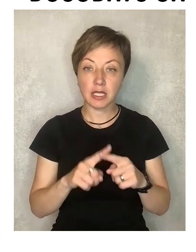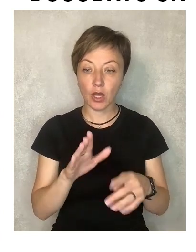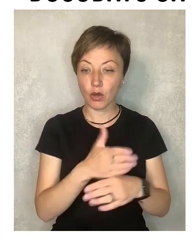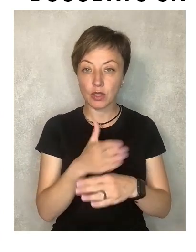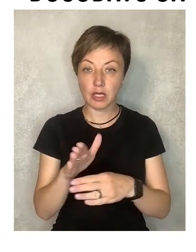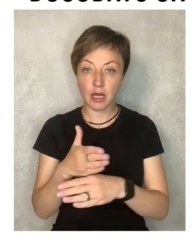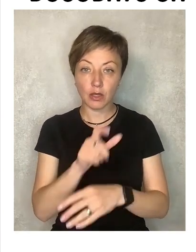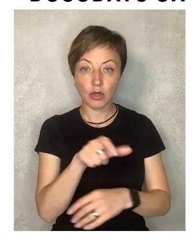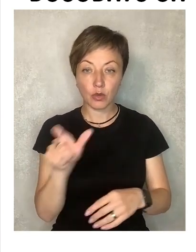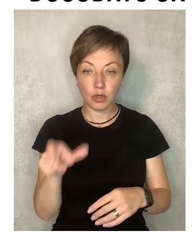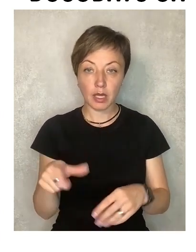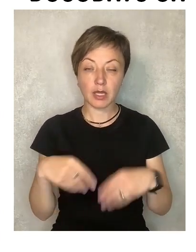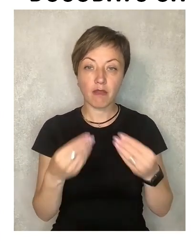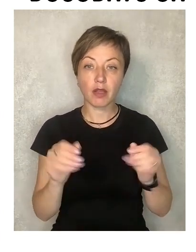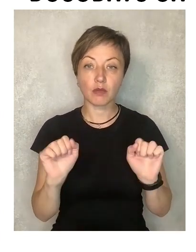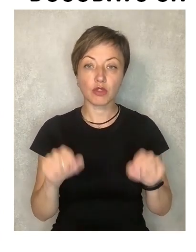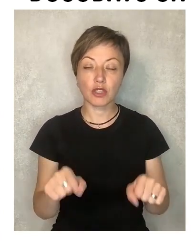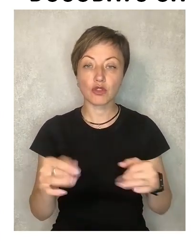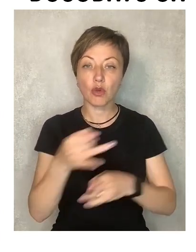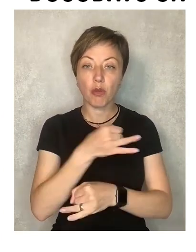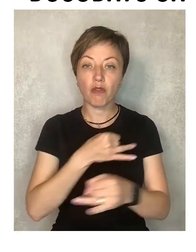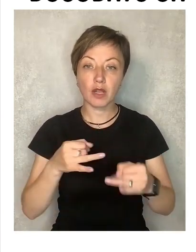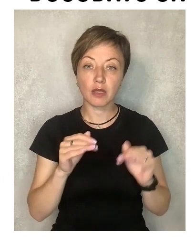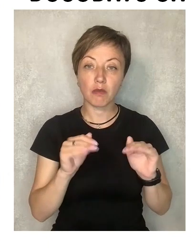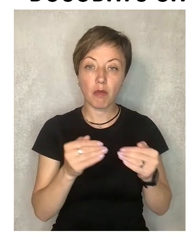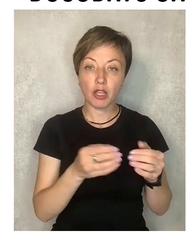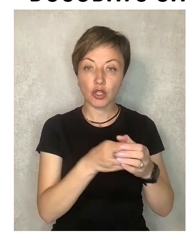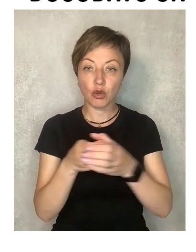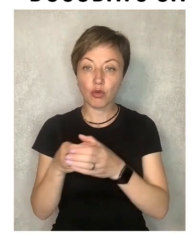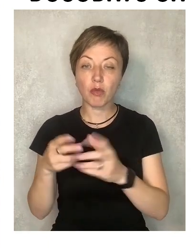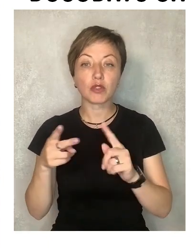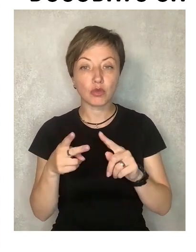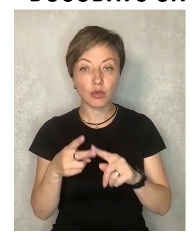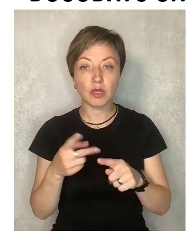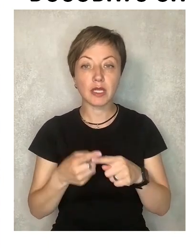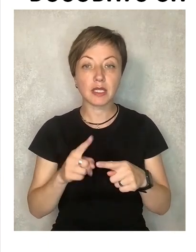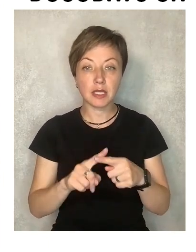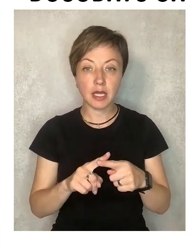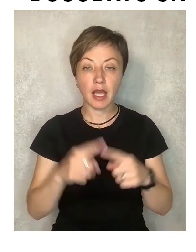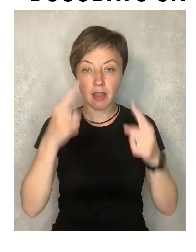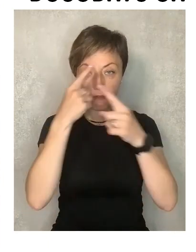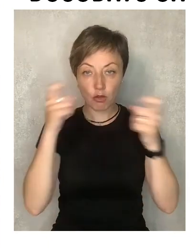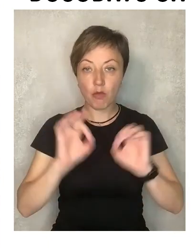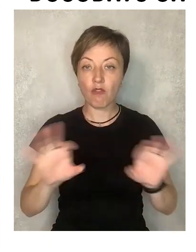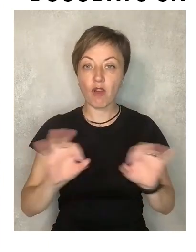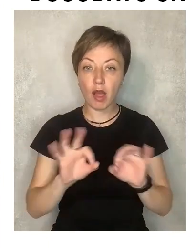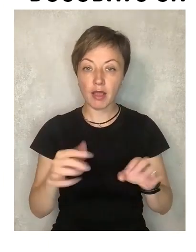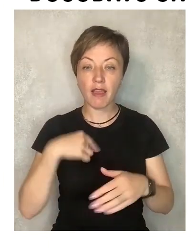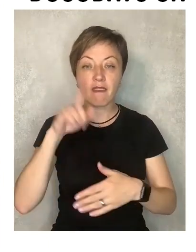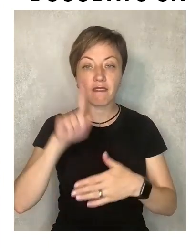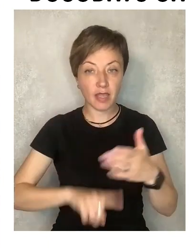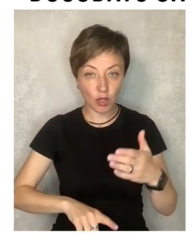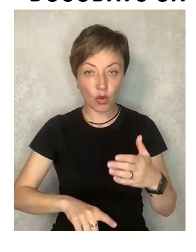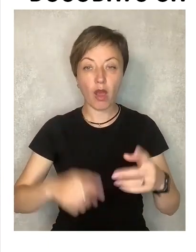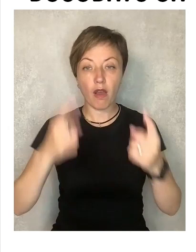і давати можливість щось обговорити в менших групах. І друге – це, звісно, інформування. Я вірю в